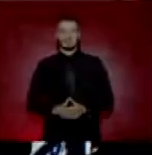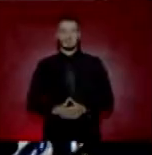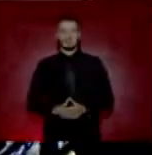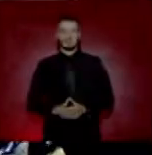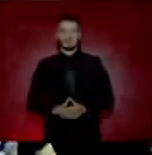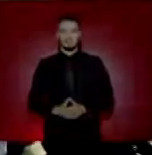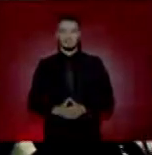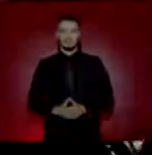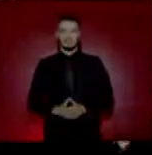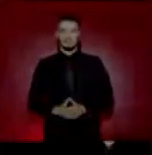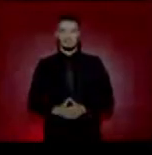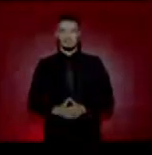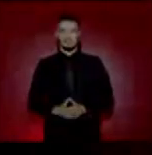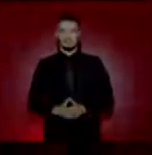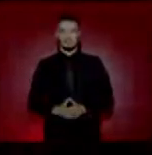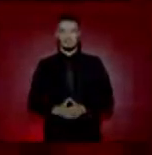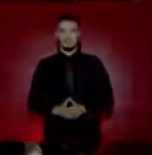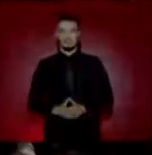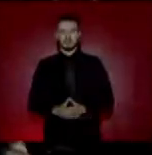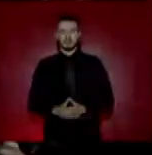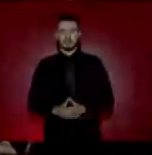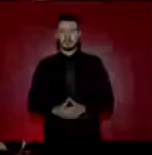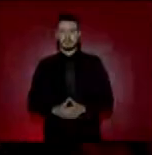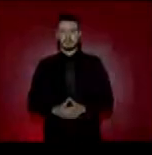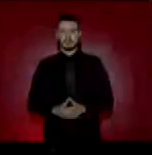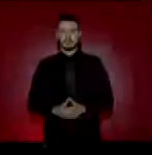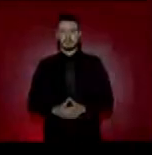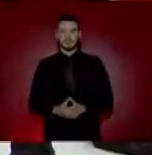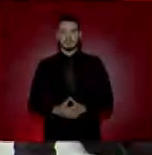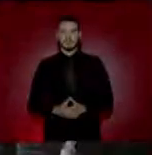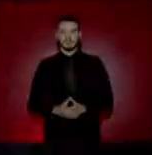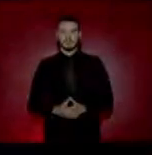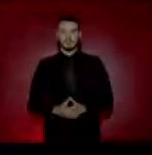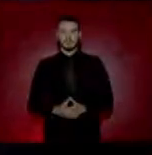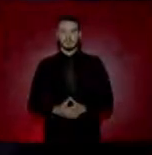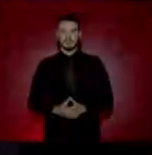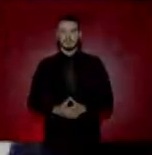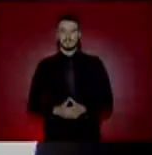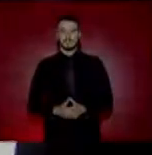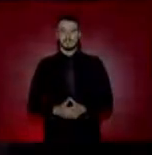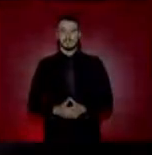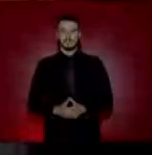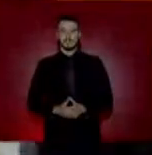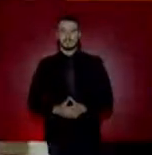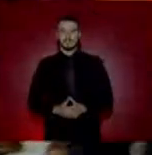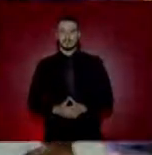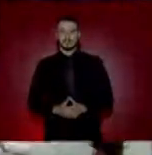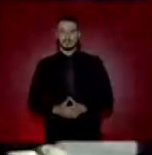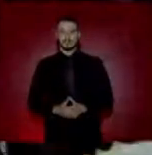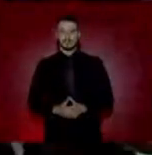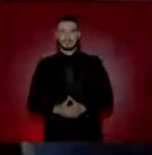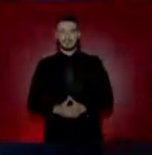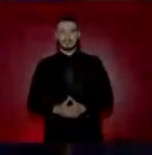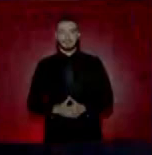σύνταξη. Απ' την άλλη, η κυβέρνηση απάντησε ότι όλα αυτά τα οποία υποσχέθηκε ο αρχηγός της αξιωματικής αντιπολίτευσης είναι